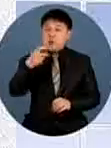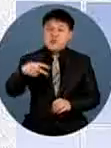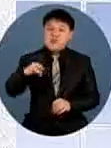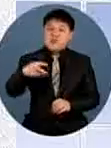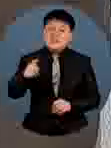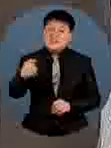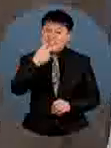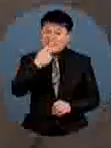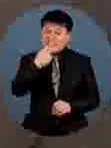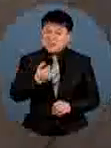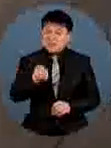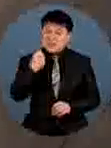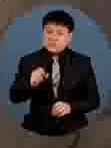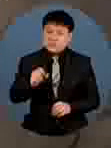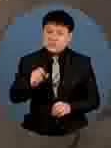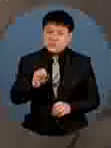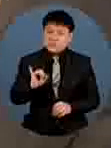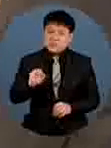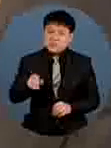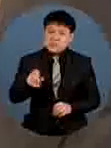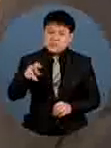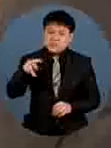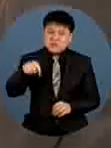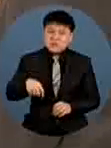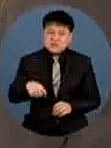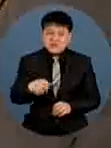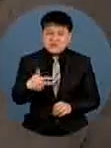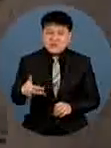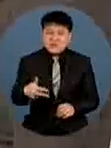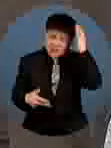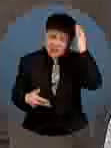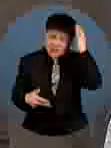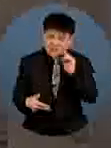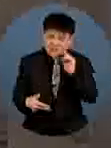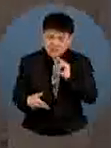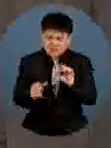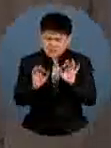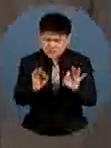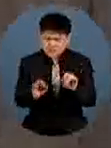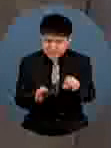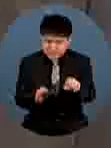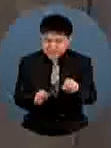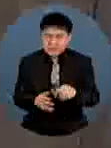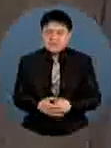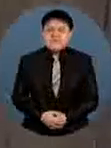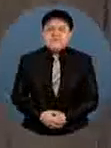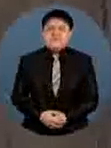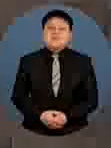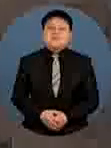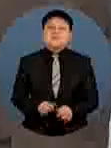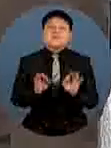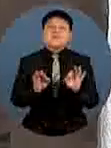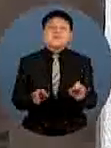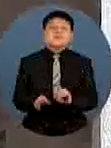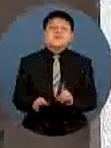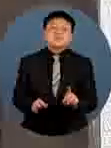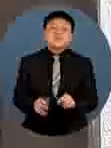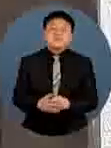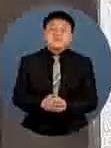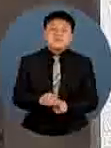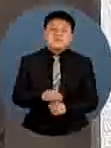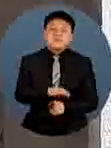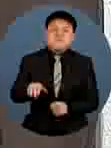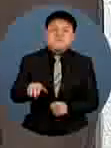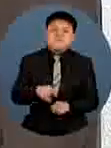백이었는데요. 장례우 7단이 흙입니다. 요 장면만 보시겠습니다. 자, 쉽게 설명을 한번 드리면 이렇게 그냥 여러분들